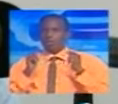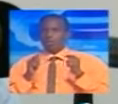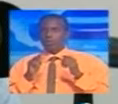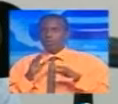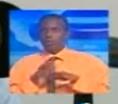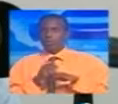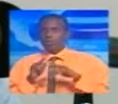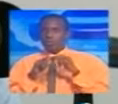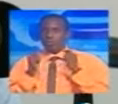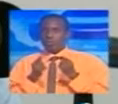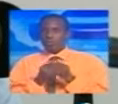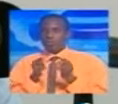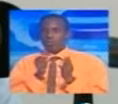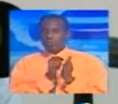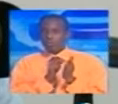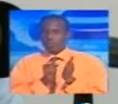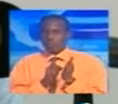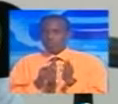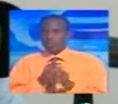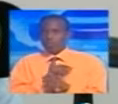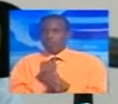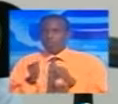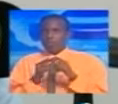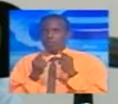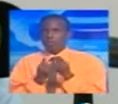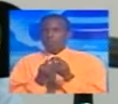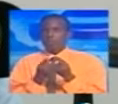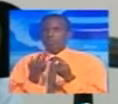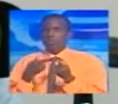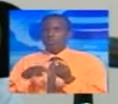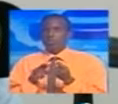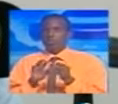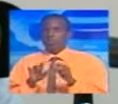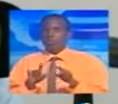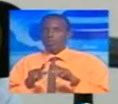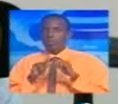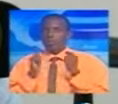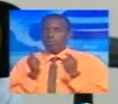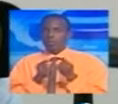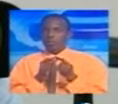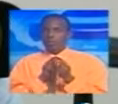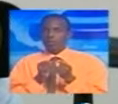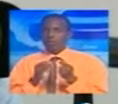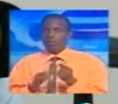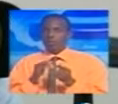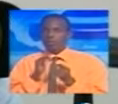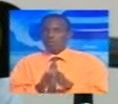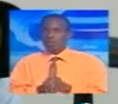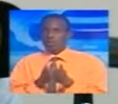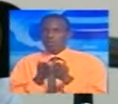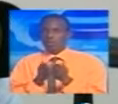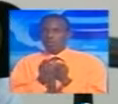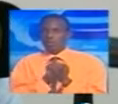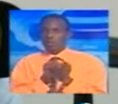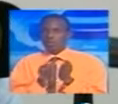fait essentiellement par écrit. Au quotidien, l'administration sécrète une quantité de documents,